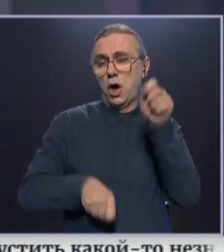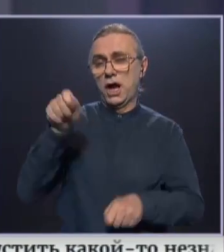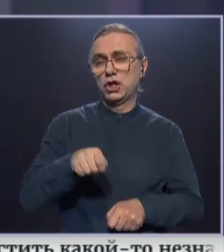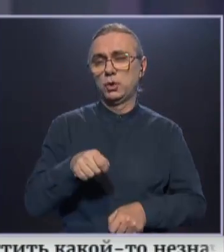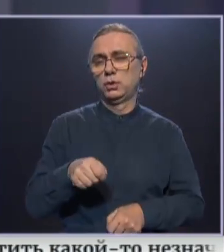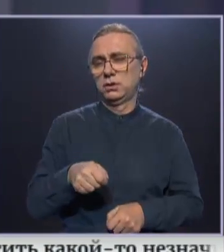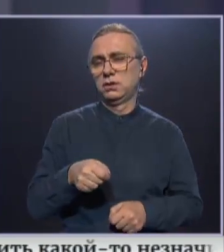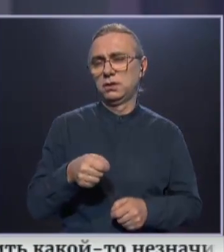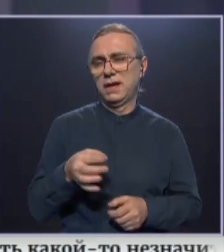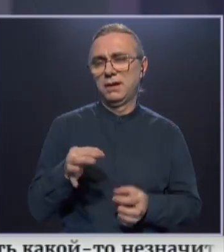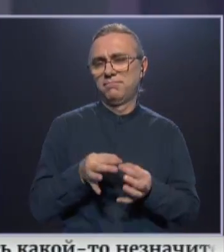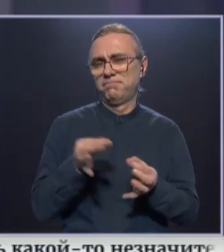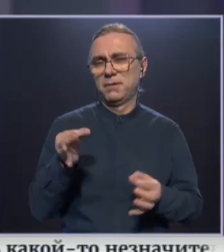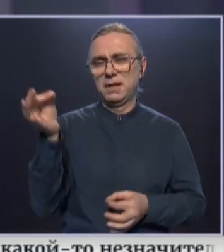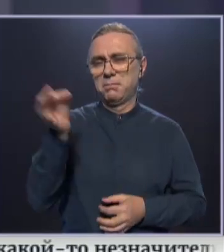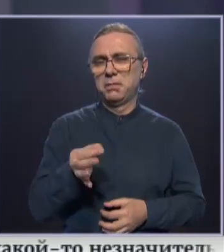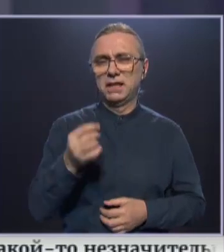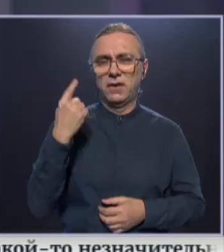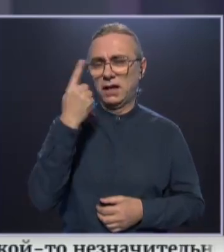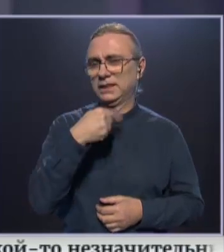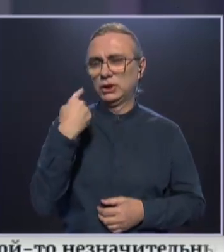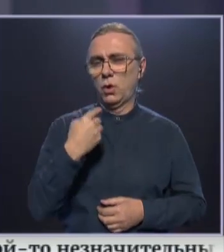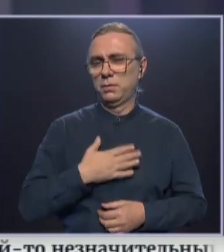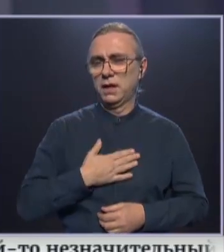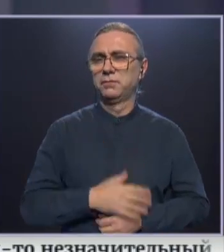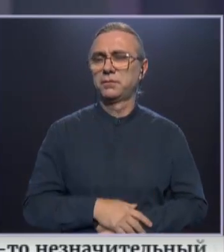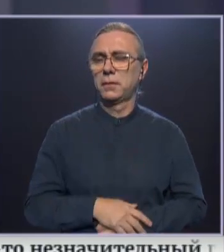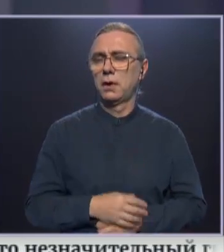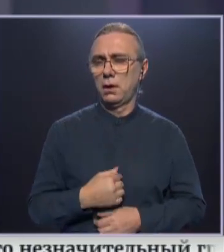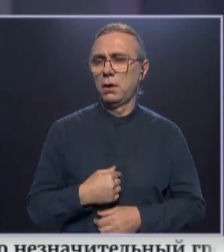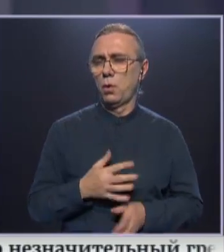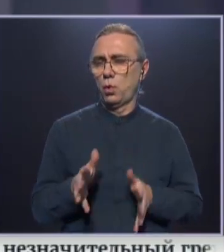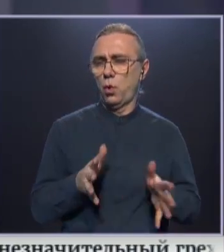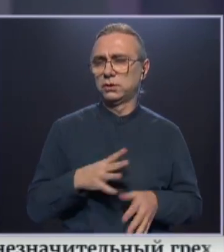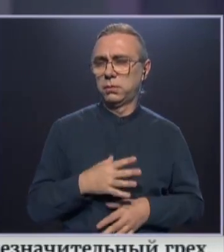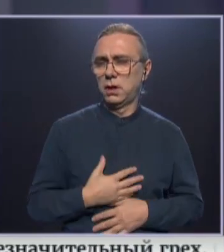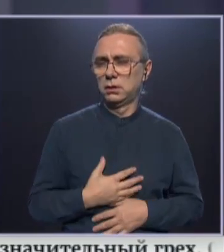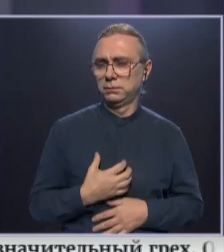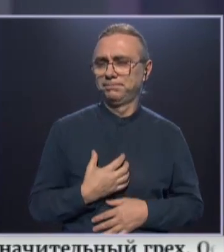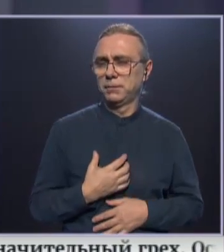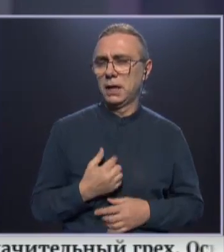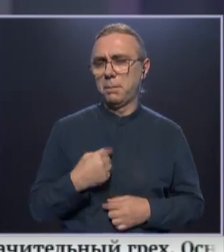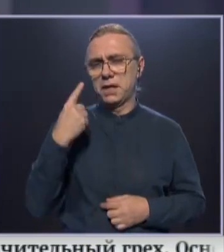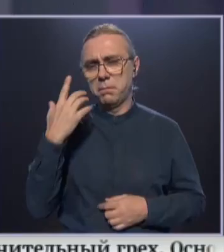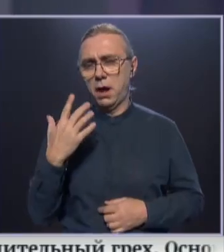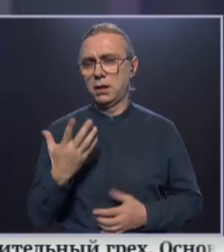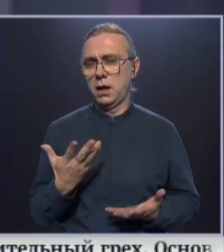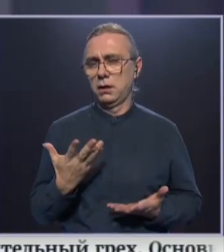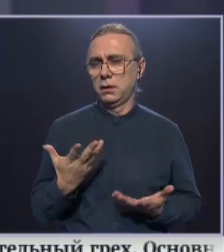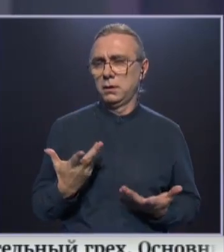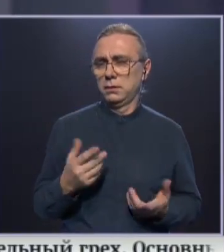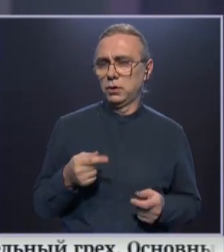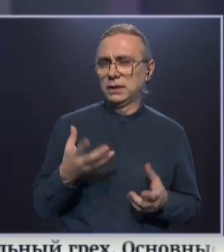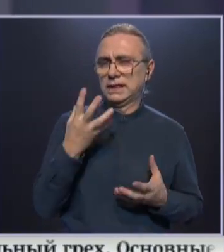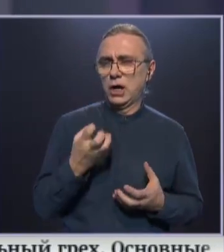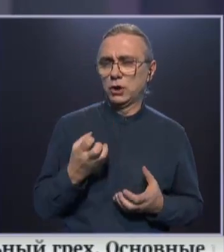Угроза была вполне конкретная. Я понимала, что она может это сделать. И тогда я постеснялась сказать маме, потому что я не хотела маму беспокоить. Мне казалось, что это